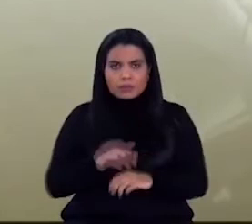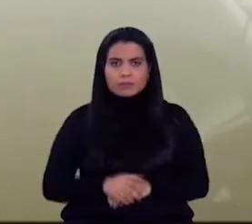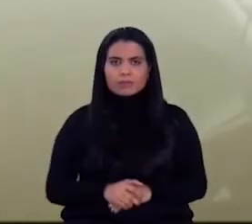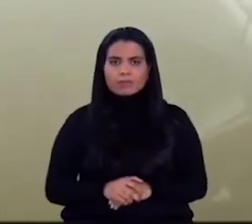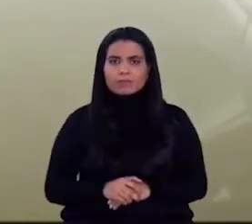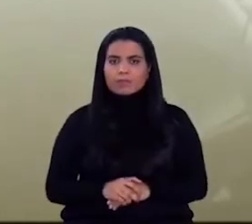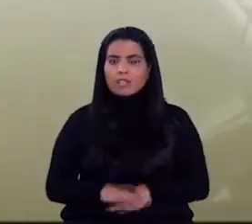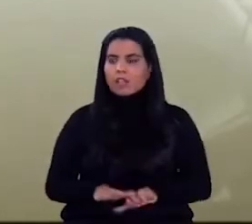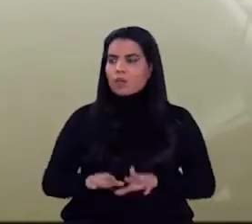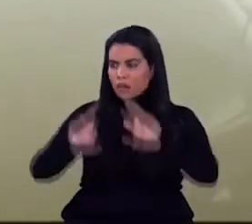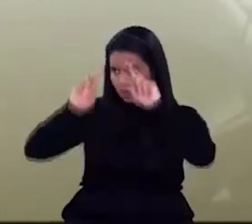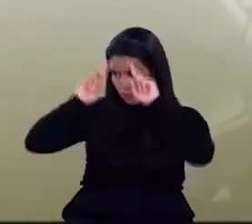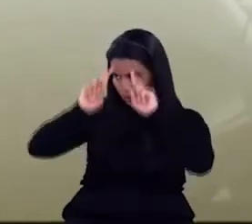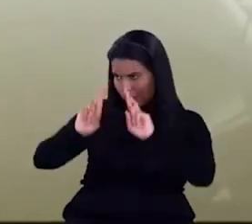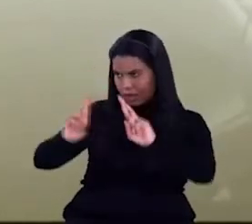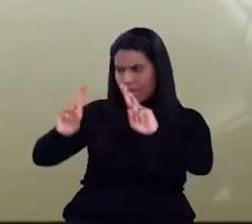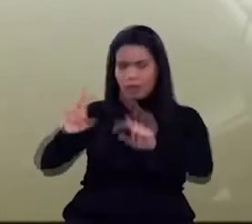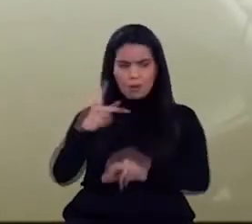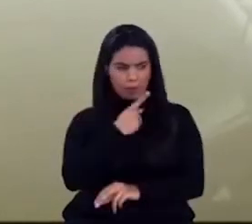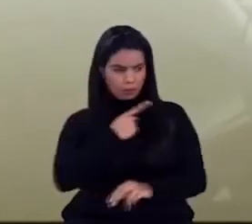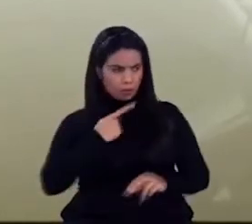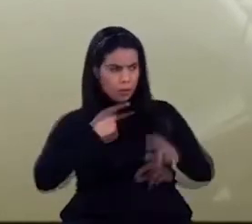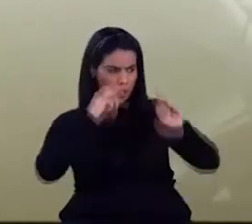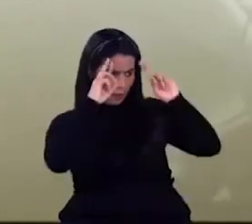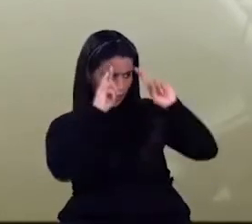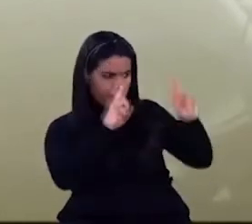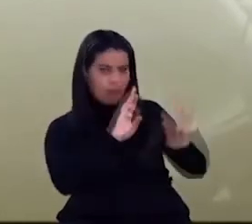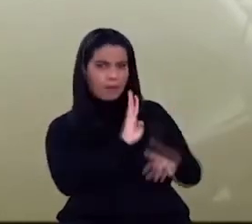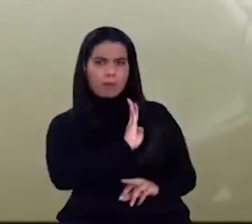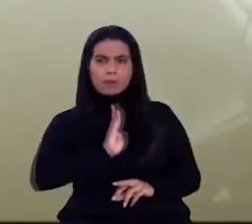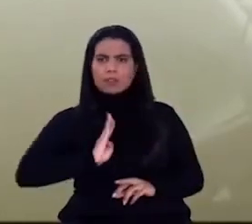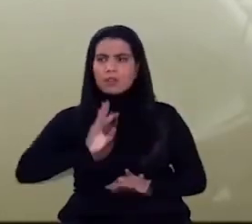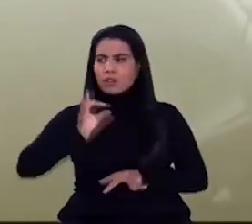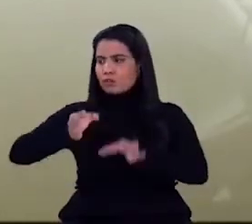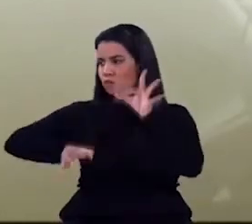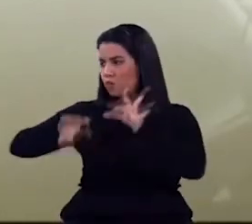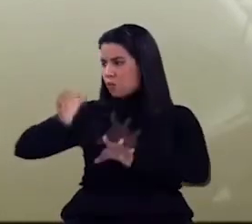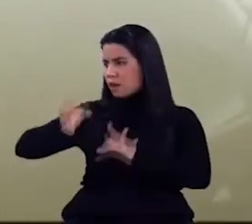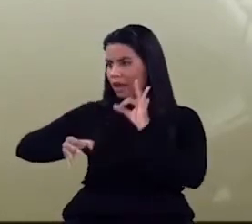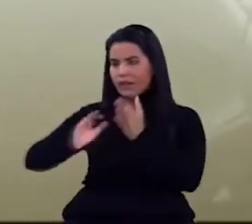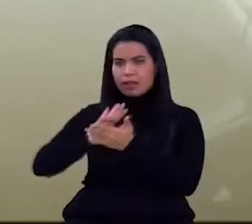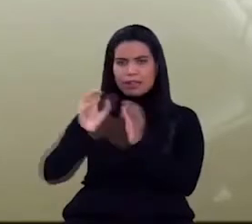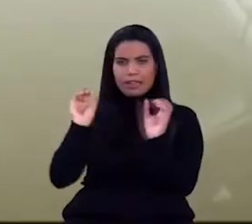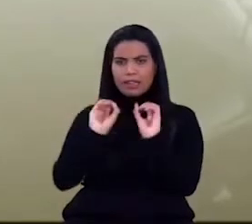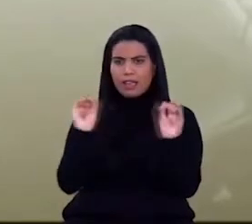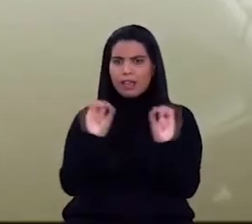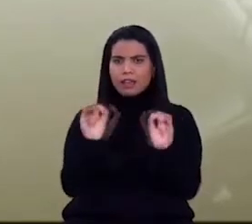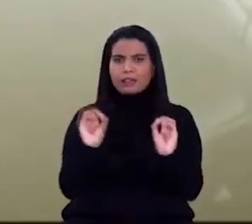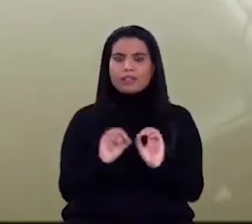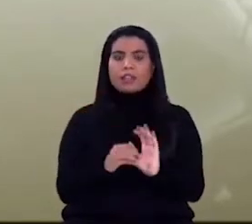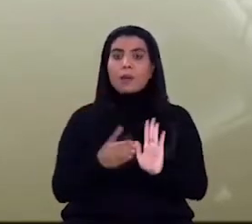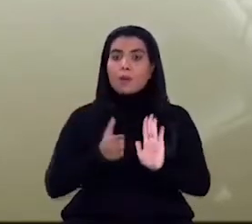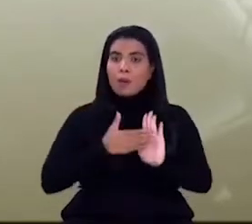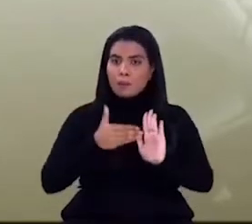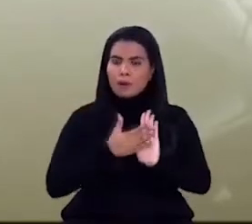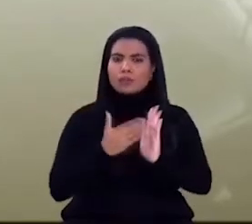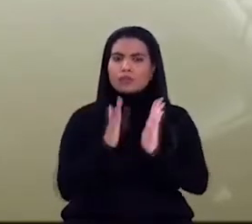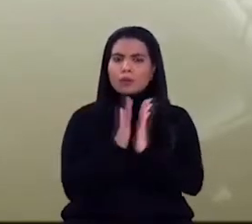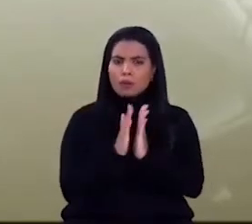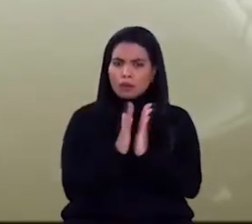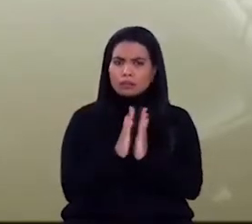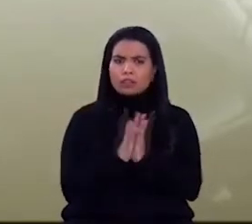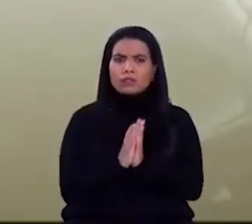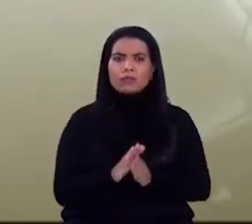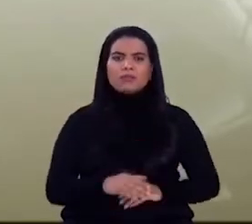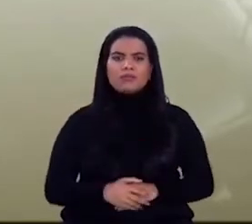respectais les autorités spirituelles jeûnes sujet personne je faisais des propos de prière personnelle je ne m'inquiétais